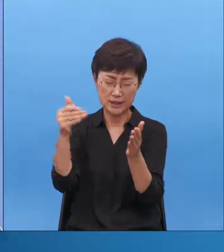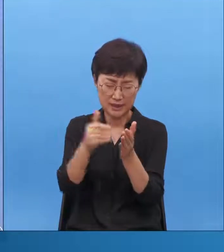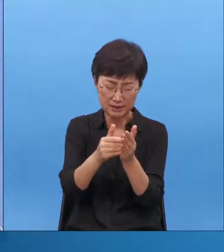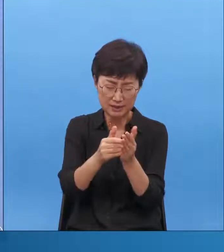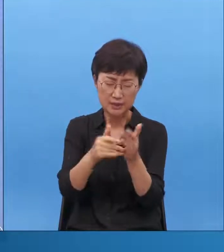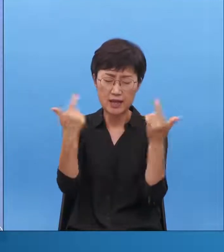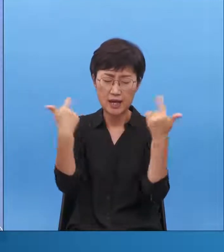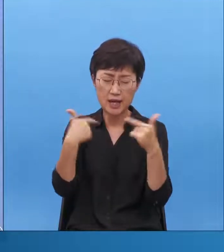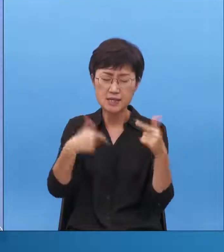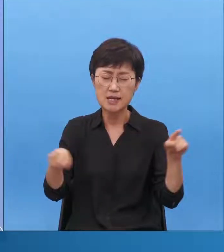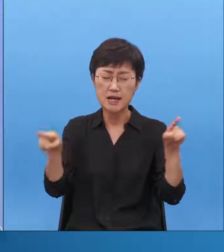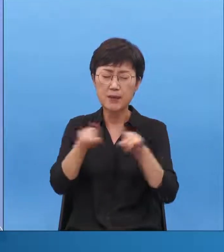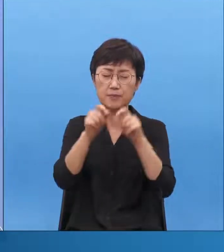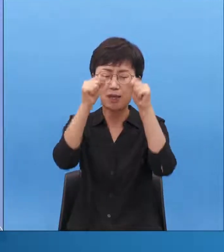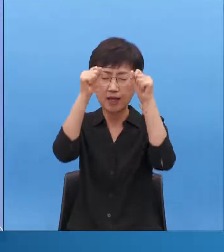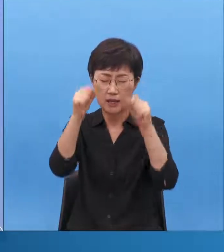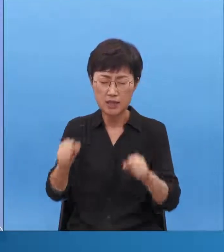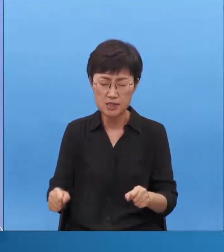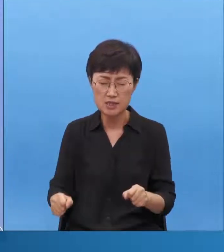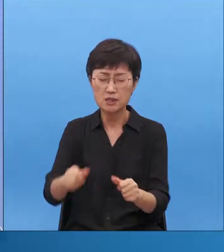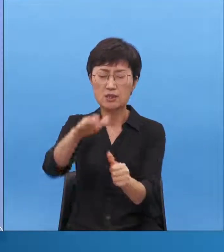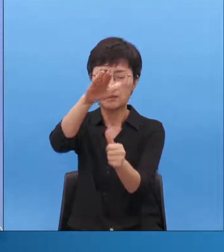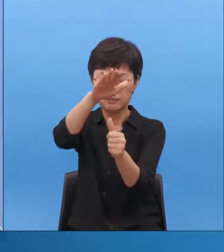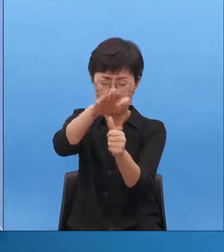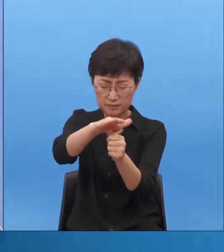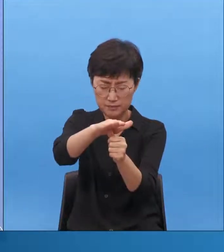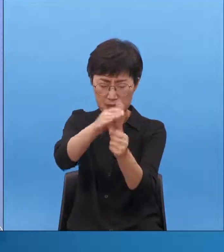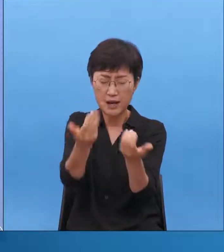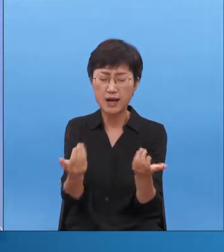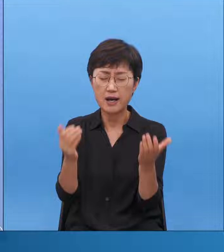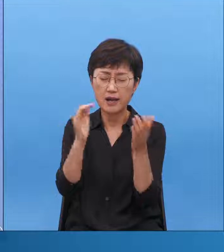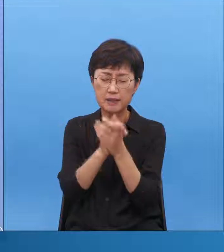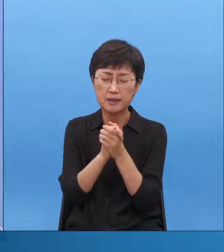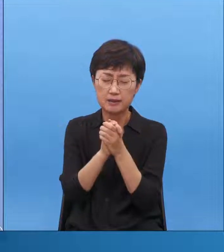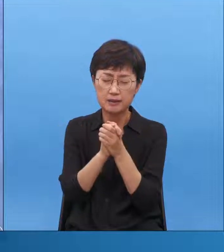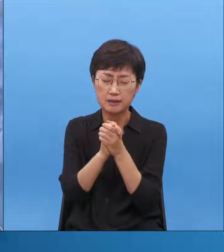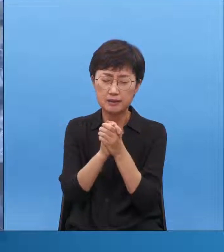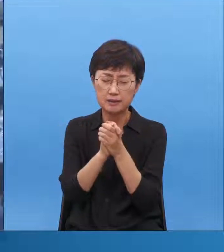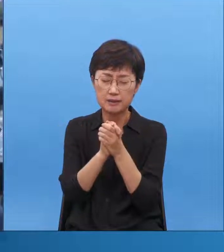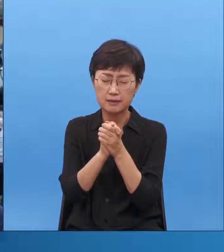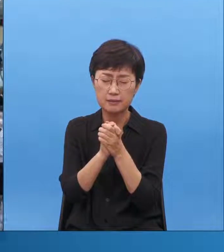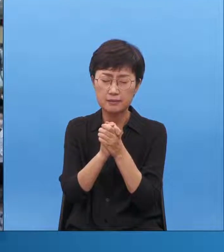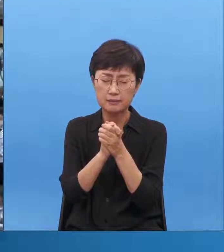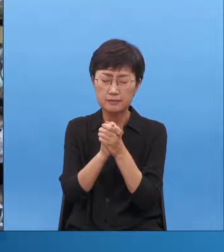may be with them both now 항상 함께 계실지어다. and always and forevermore. Amen.